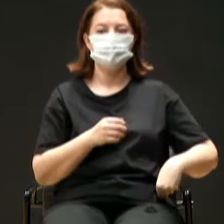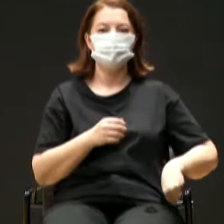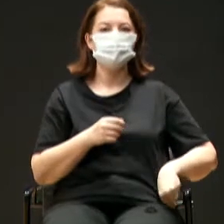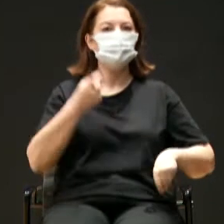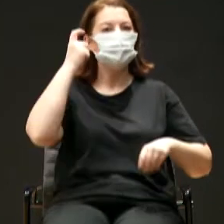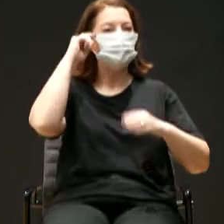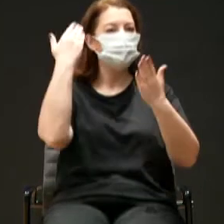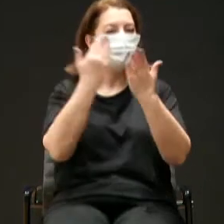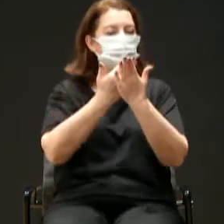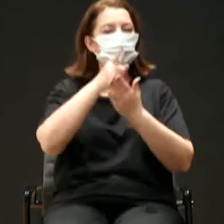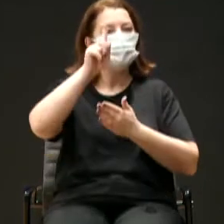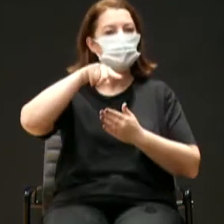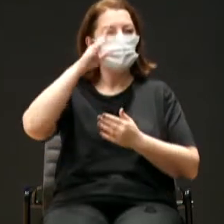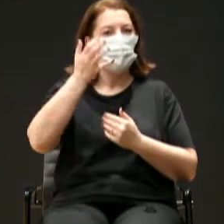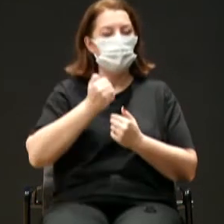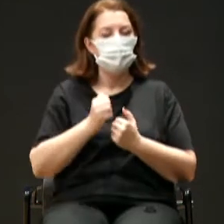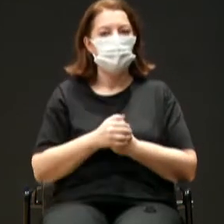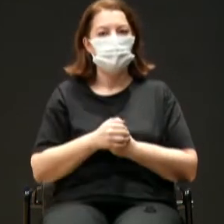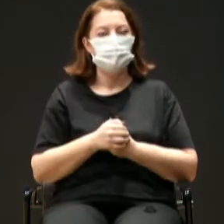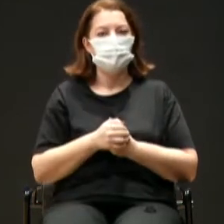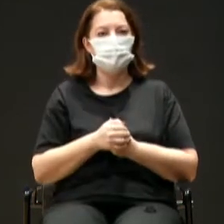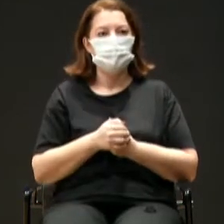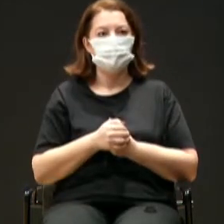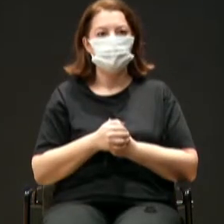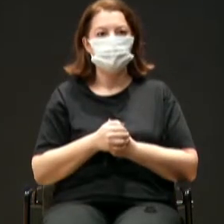Önergelerinizi gündeme alalım. Okutun